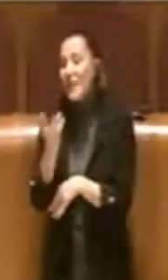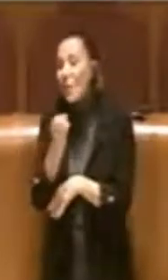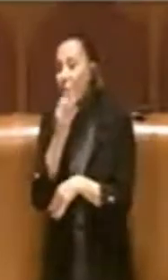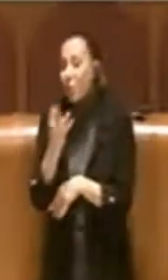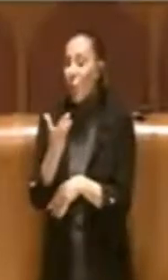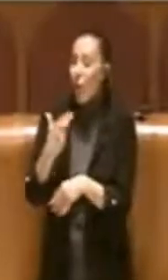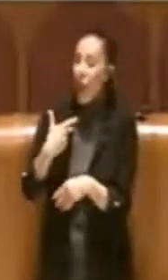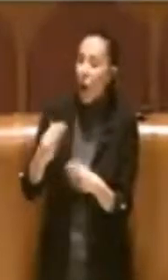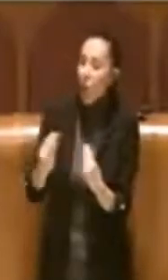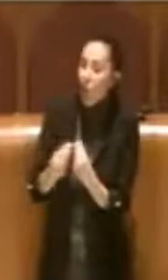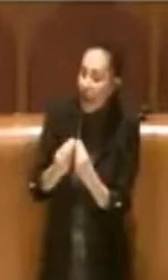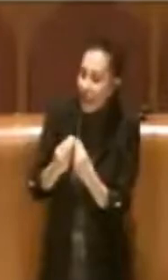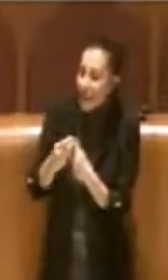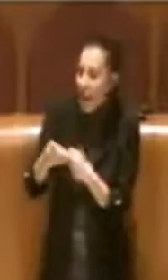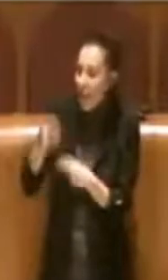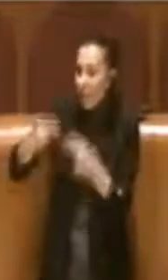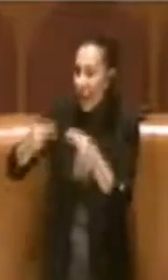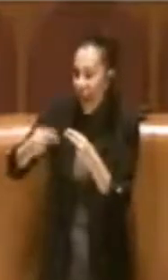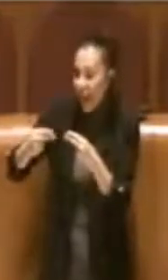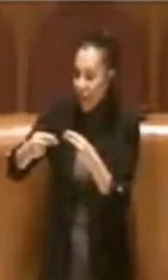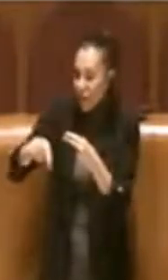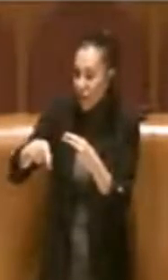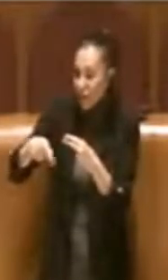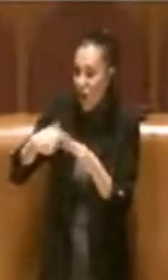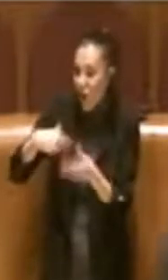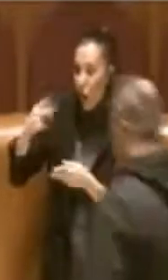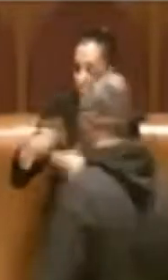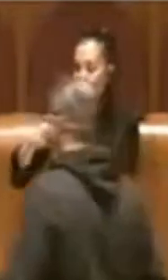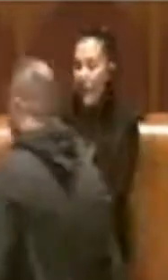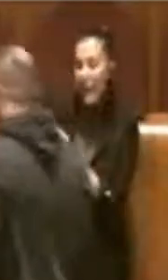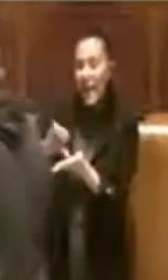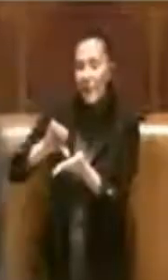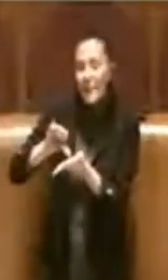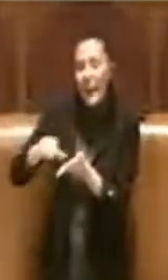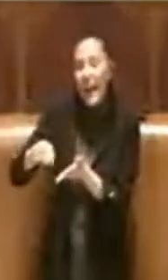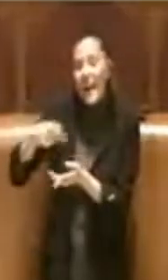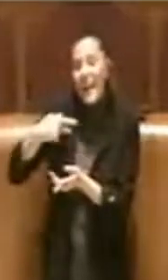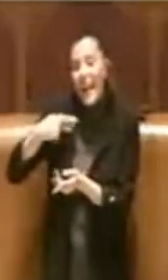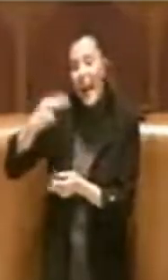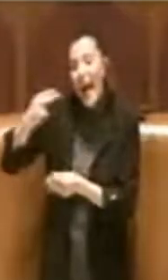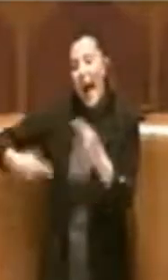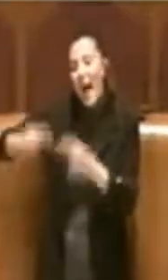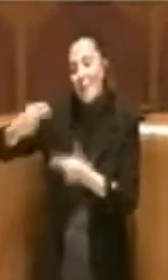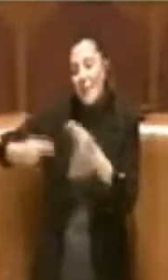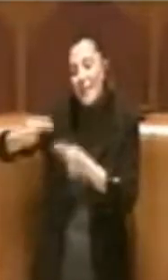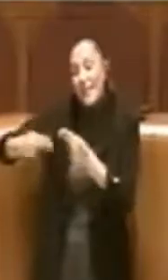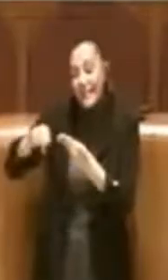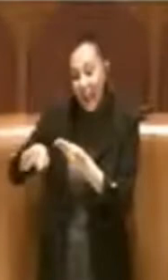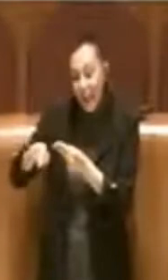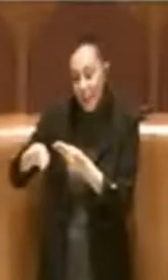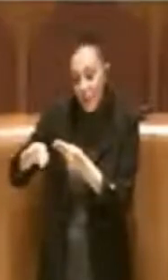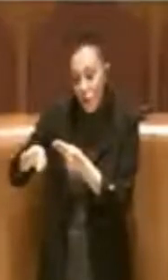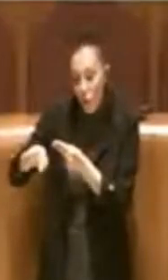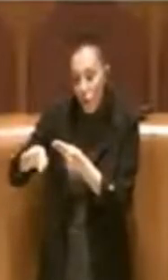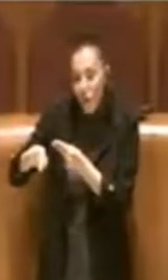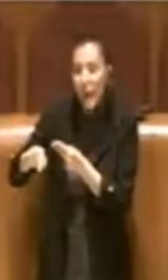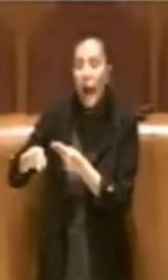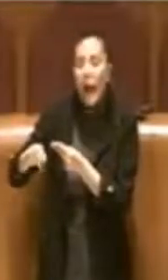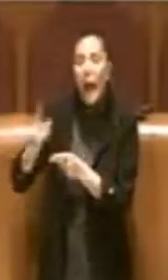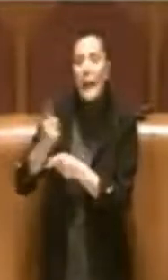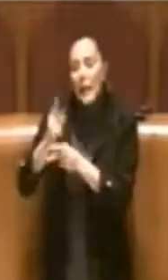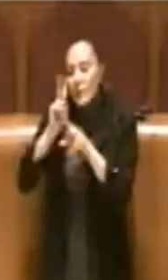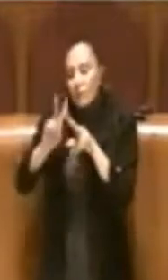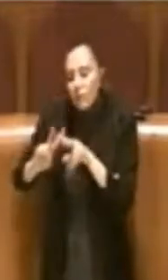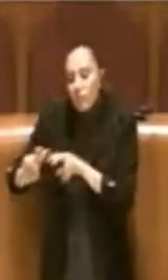il bilancio di Roma Capitale, ecco, in quel momento l'amministrazione è tenuta a fare una